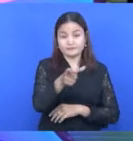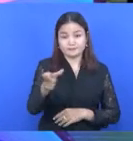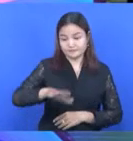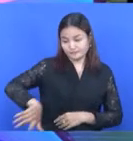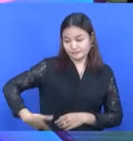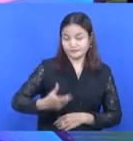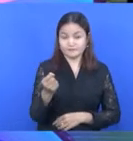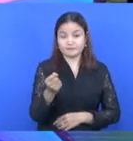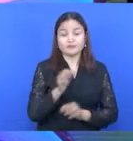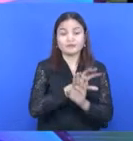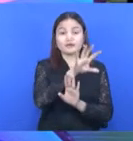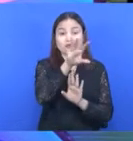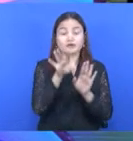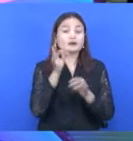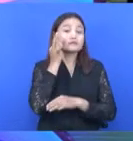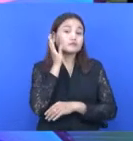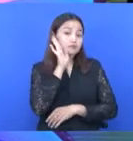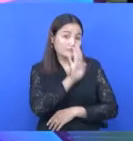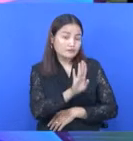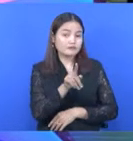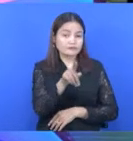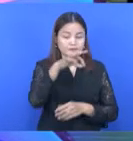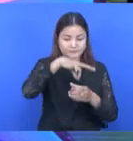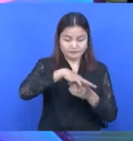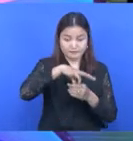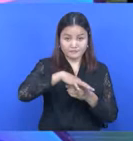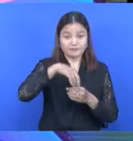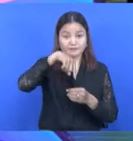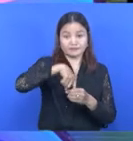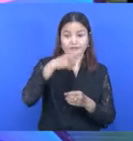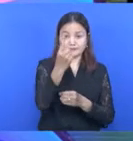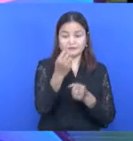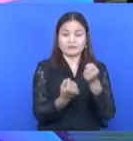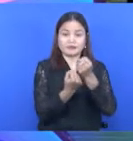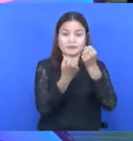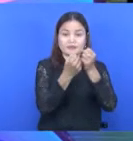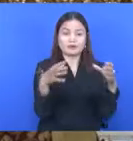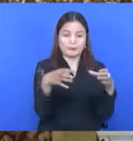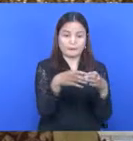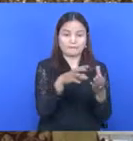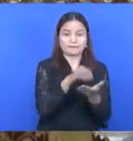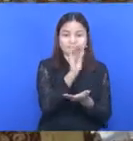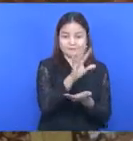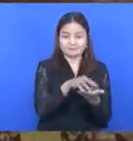ស្រុកមេមត់ខេត្តត្បូងឃ្មុំដែលបានបោះឆ្នោតគាំទ្រដល់គណបកប្រជាជនកម្ពុជា